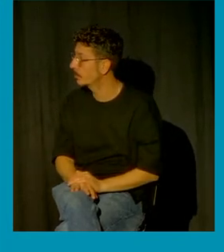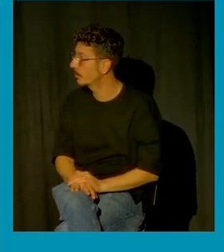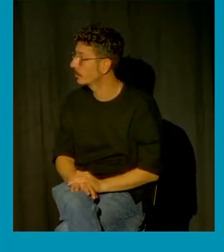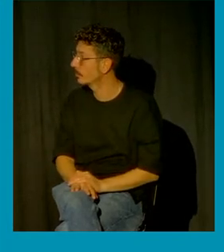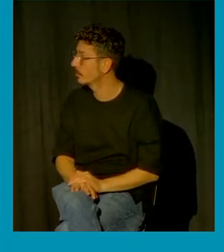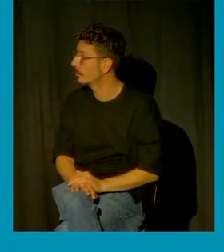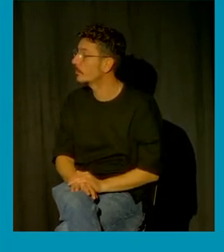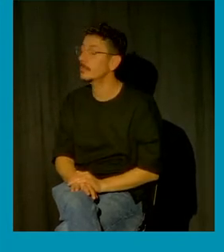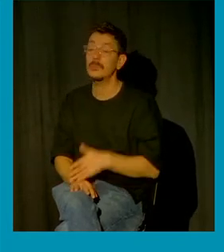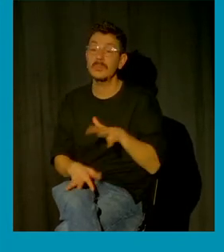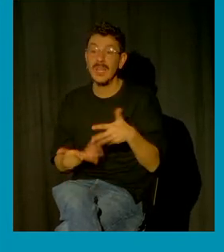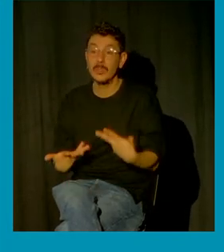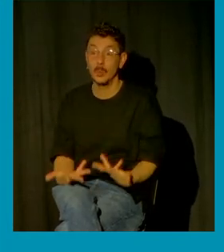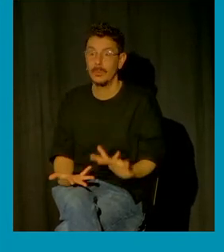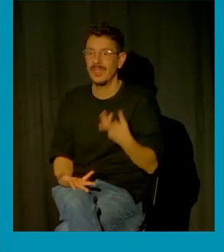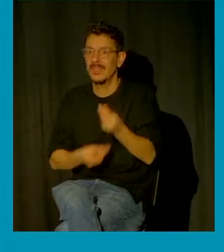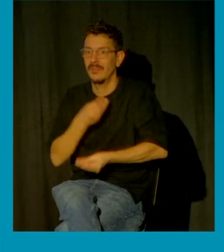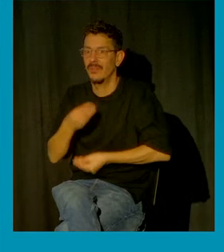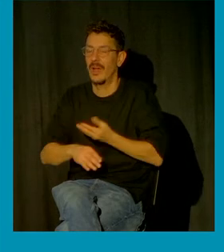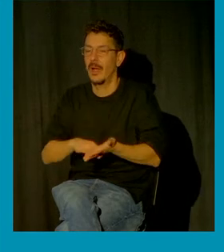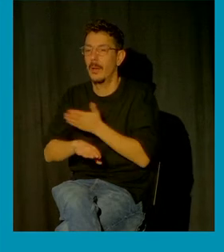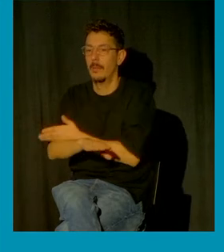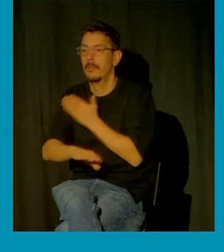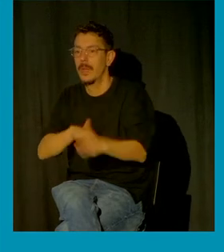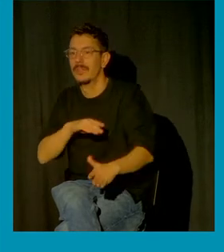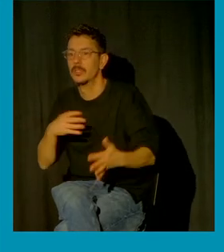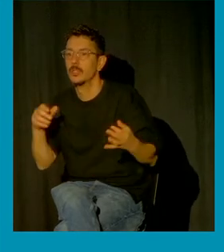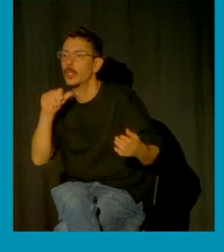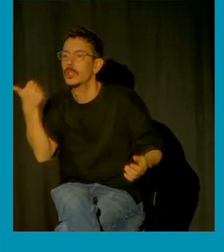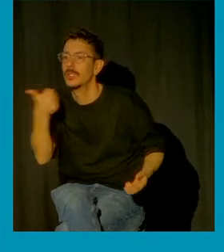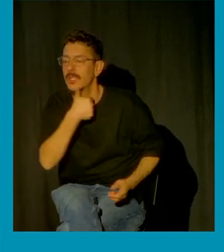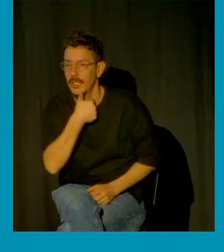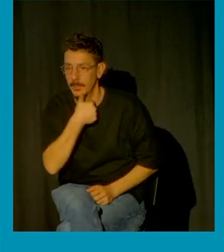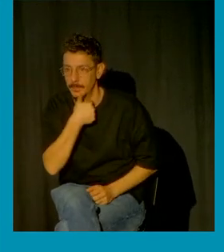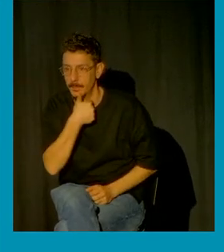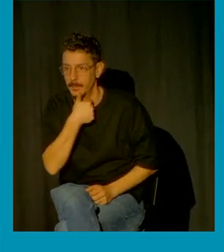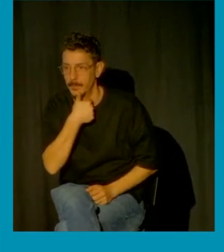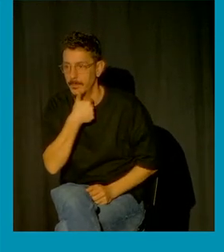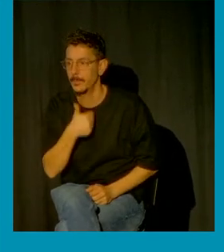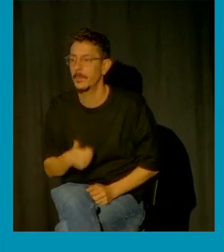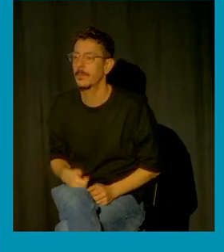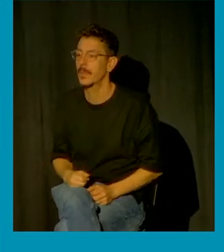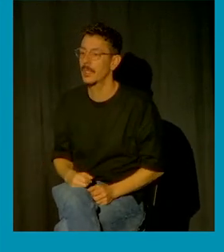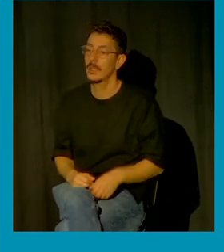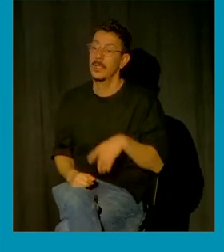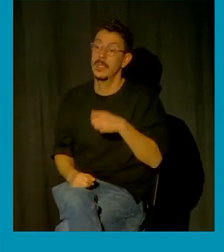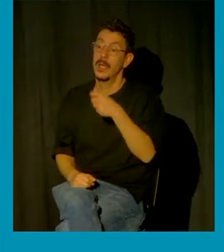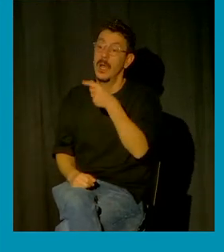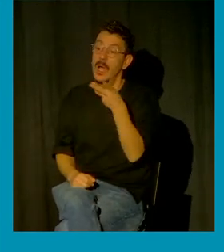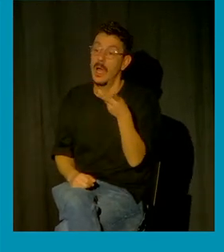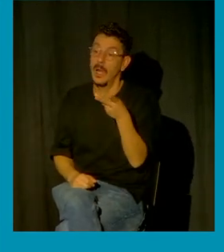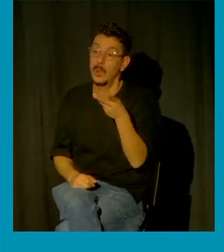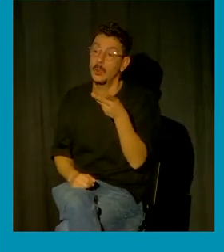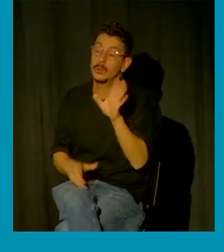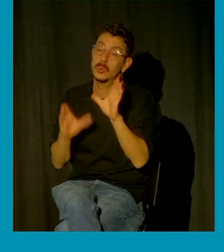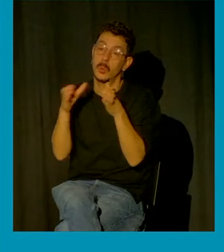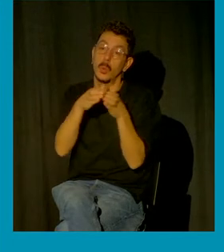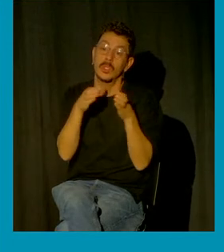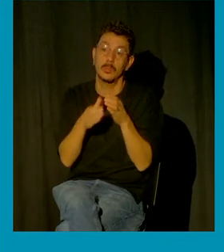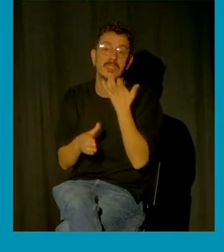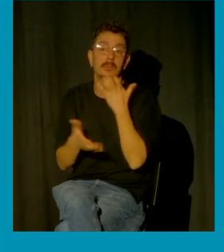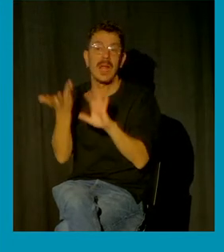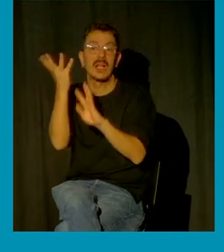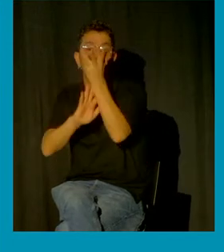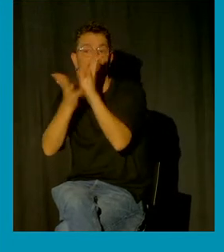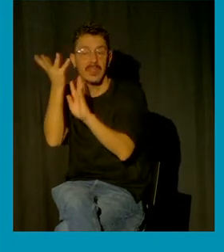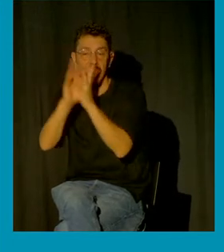fent prevenció en l'àmbit de les violències digitals en general són a banda d'alguns estimats col·lectius com Candela